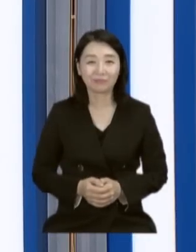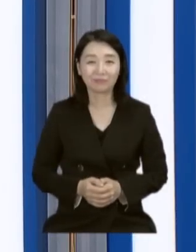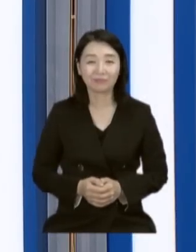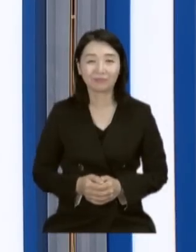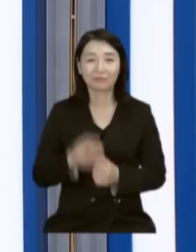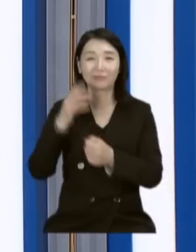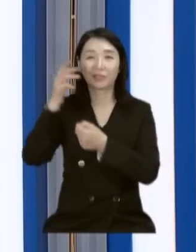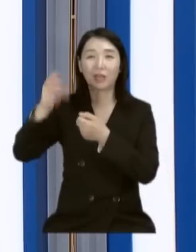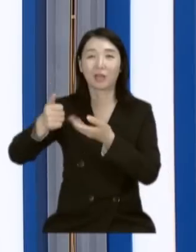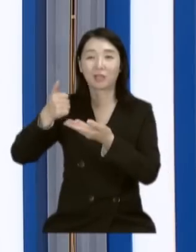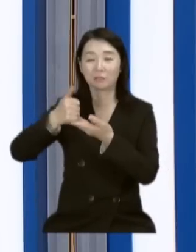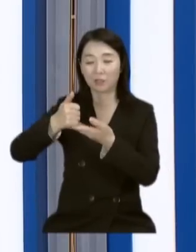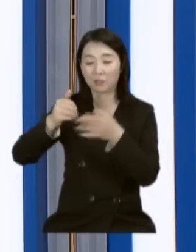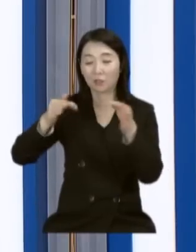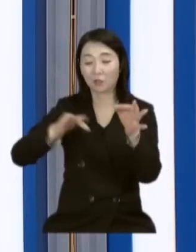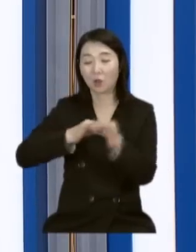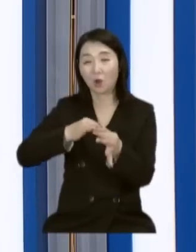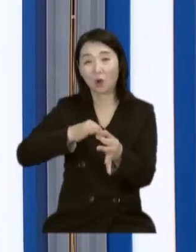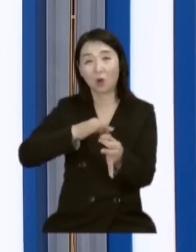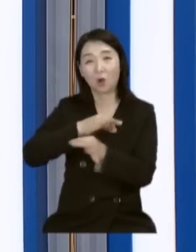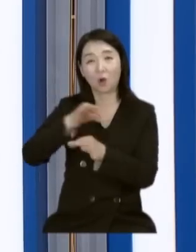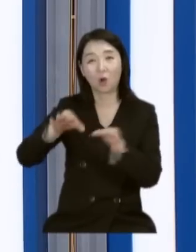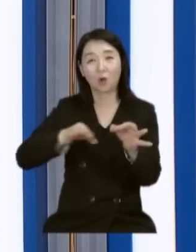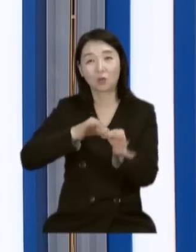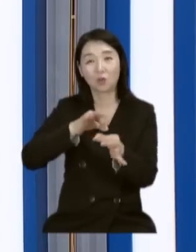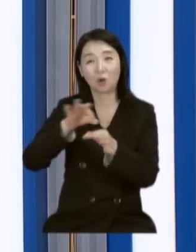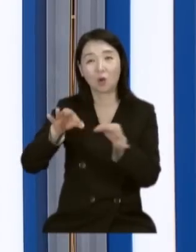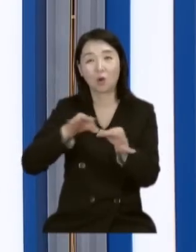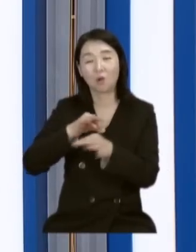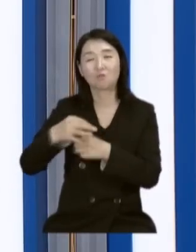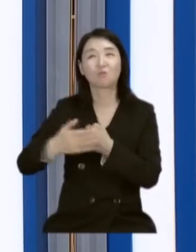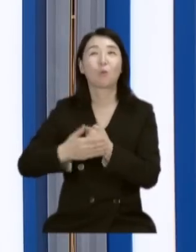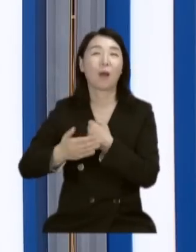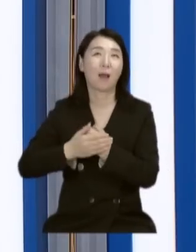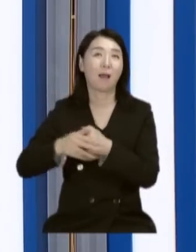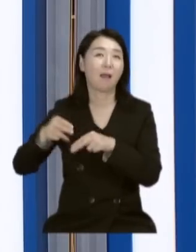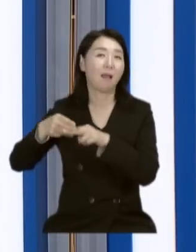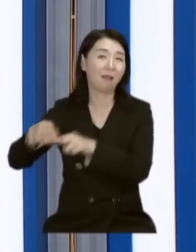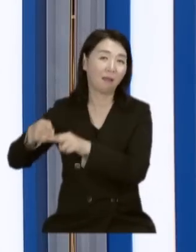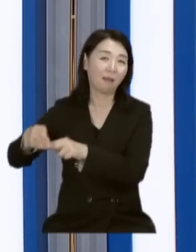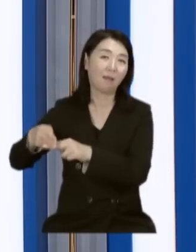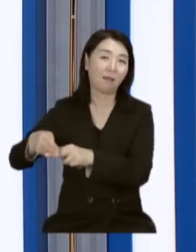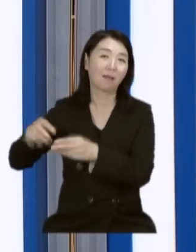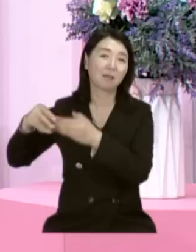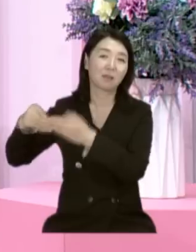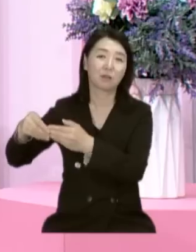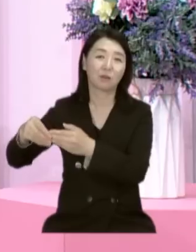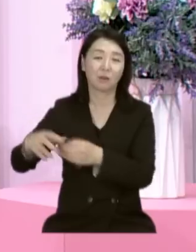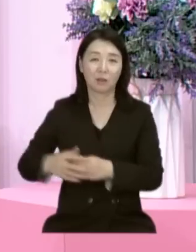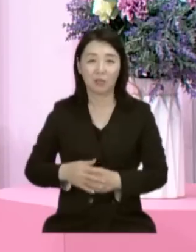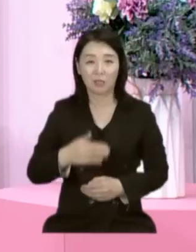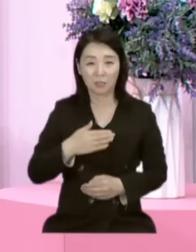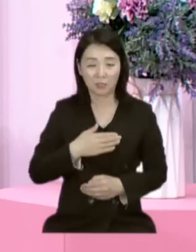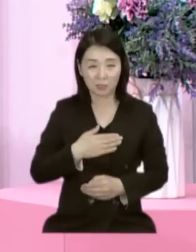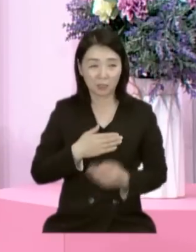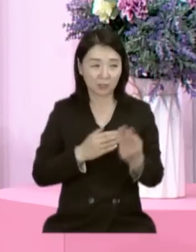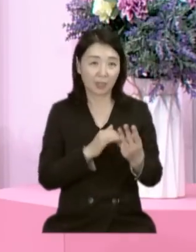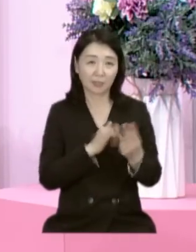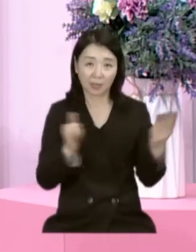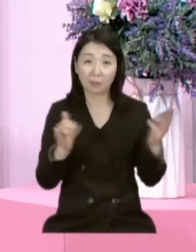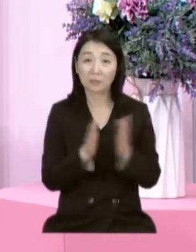하나님께서 경영을 절대적으로 해 주셨습니다. 해 주셨고 저는 세